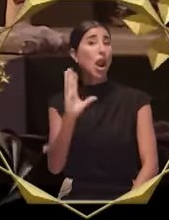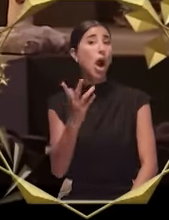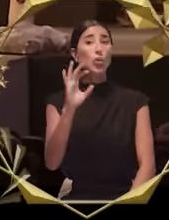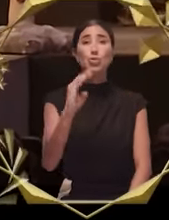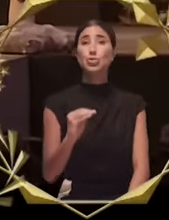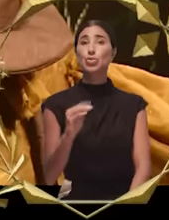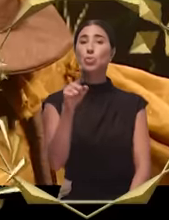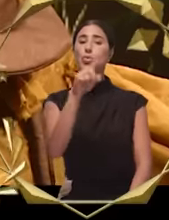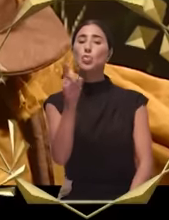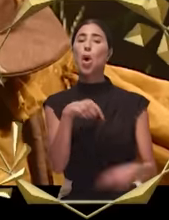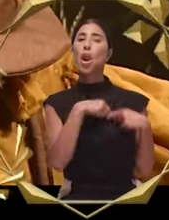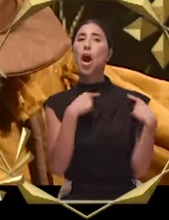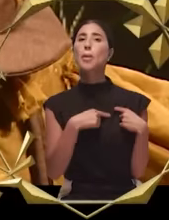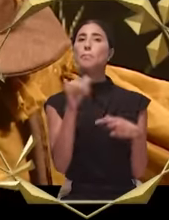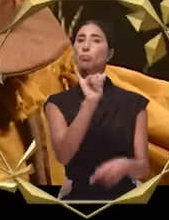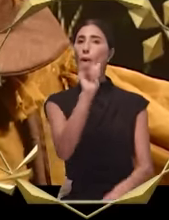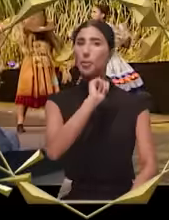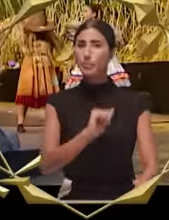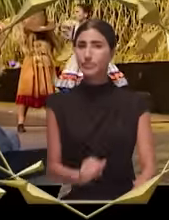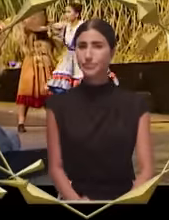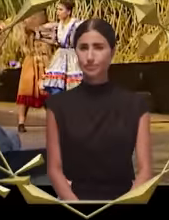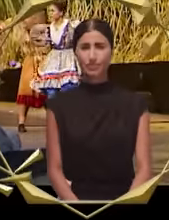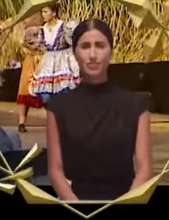إنما تستفتى القلوب.